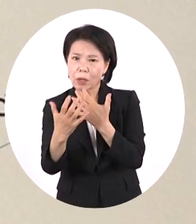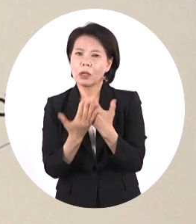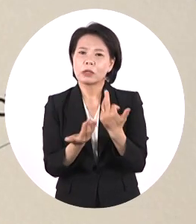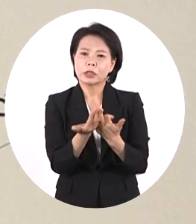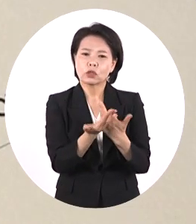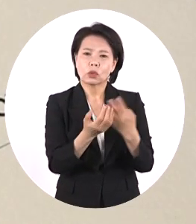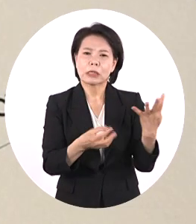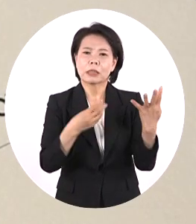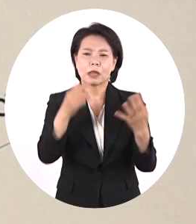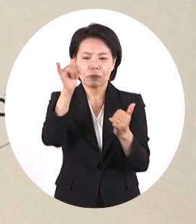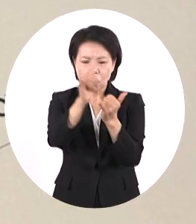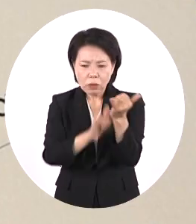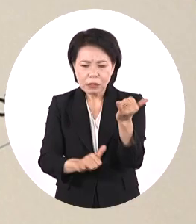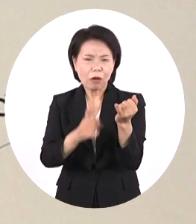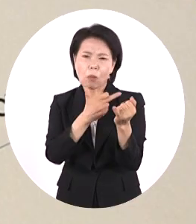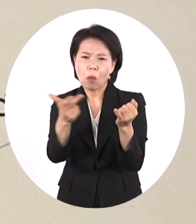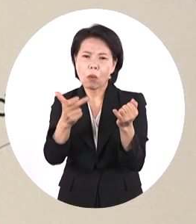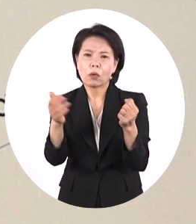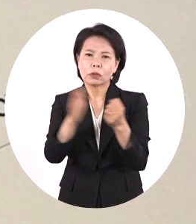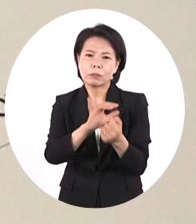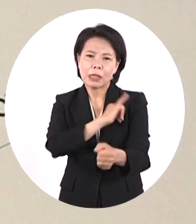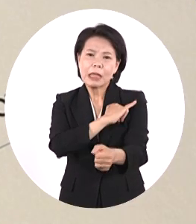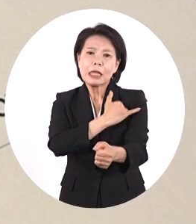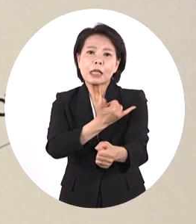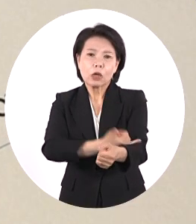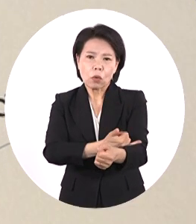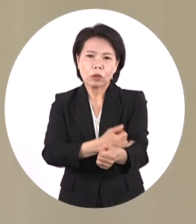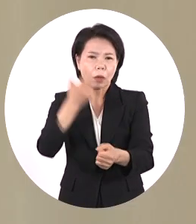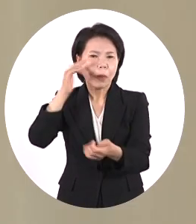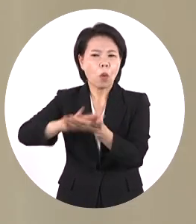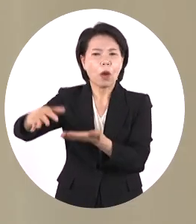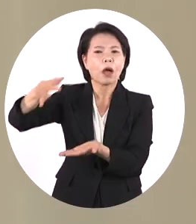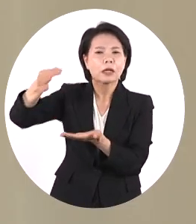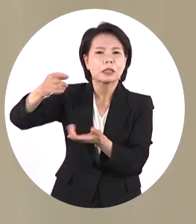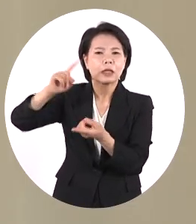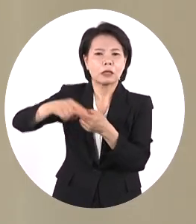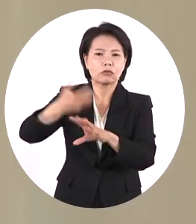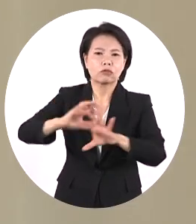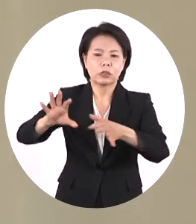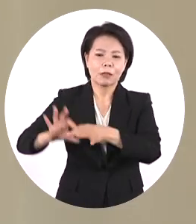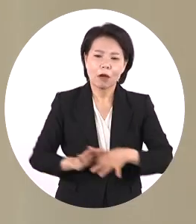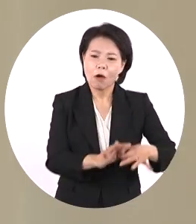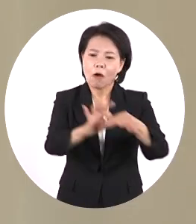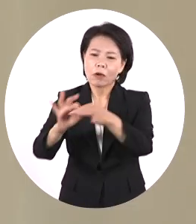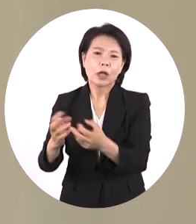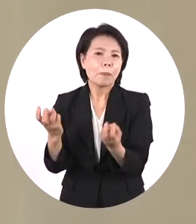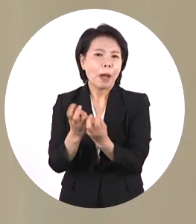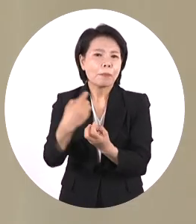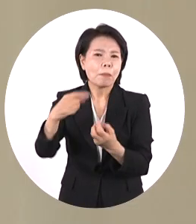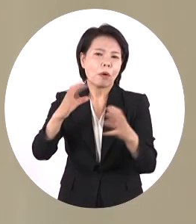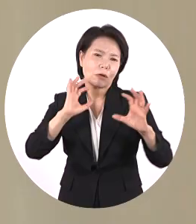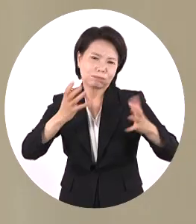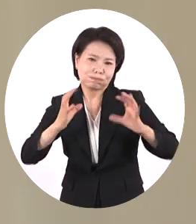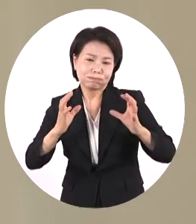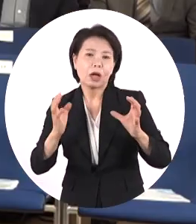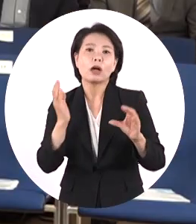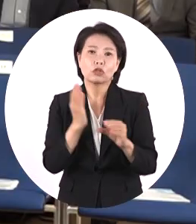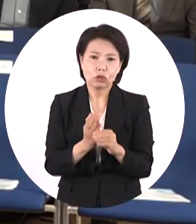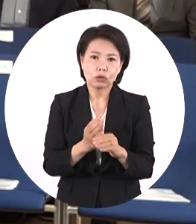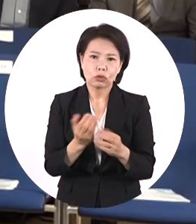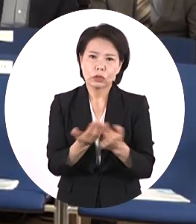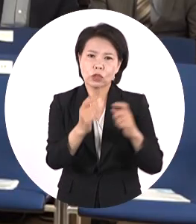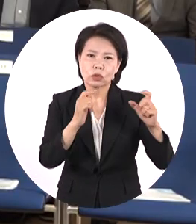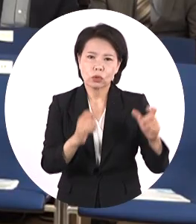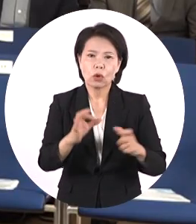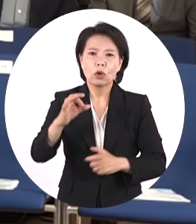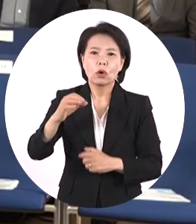포럼에서는 제주 4.3의 역사적 의미와 인권, 평화 가치에 대한 국제적 연대 방안이 논의됐습니다.